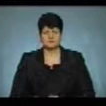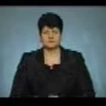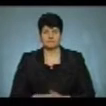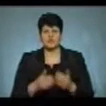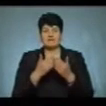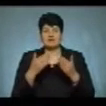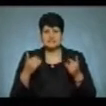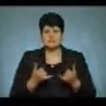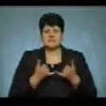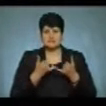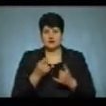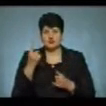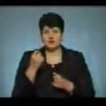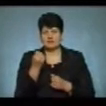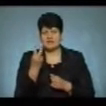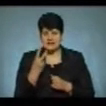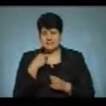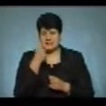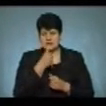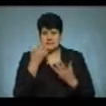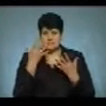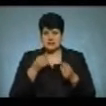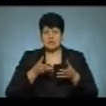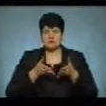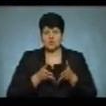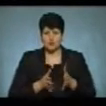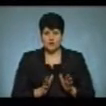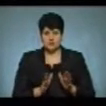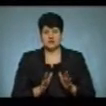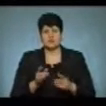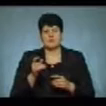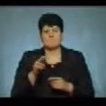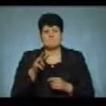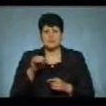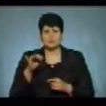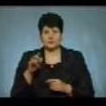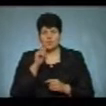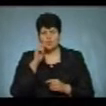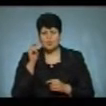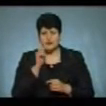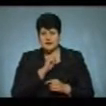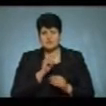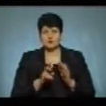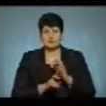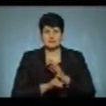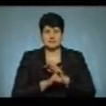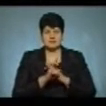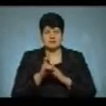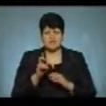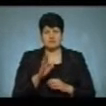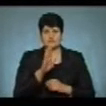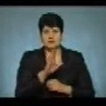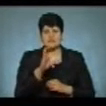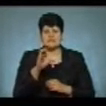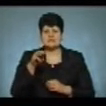Виставка присвячена 112-й річниці з дня народження митрополита Української греко-католицької церкви архієпископа Володимира Стернюка